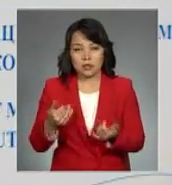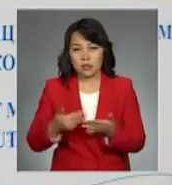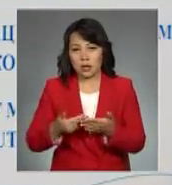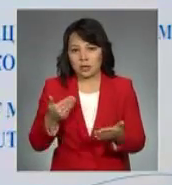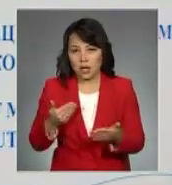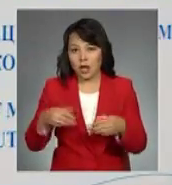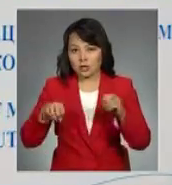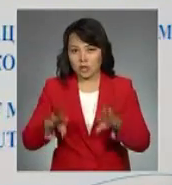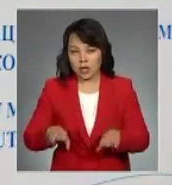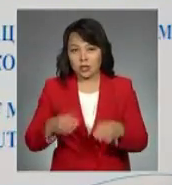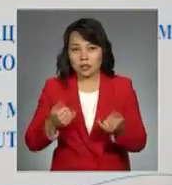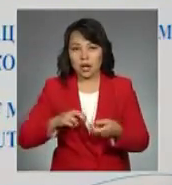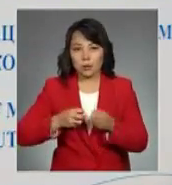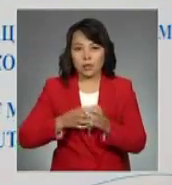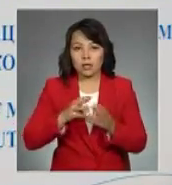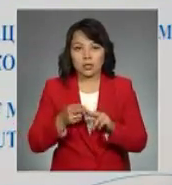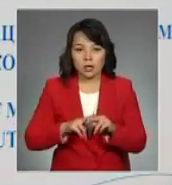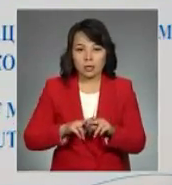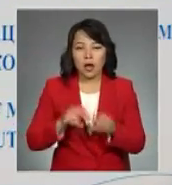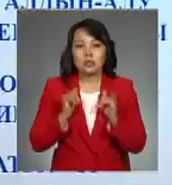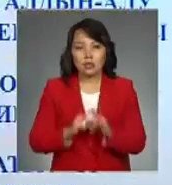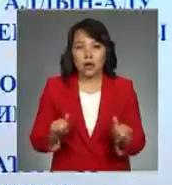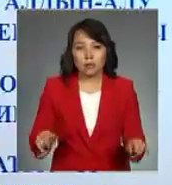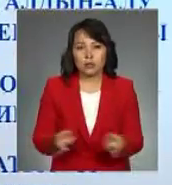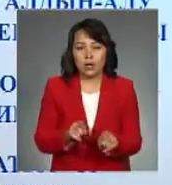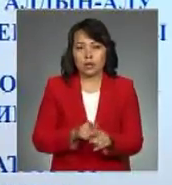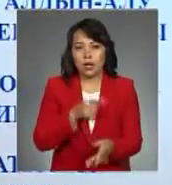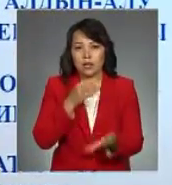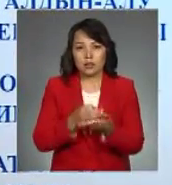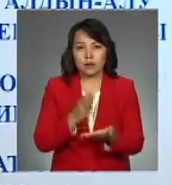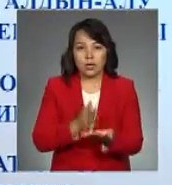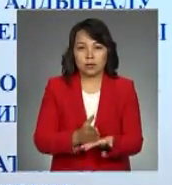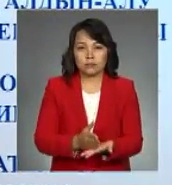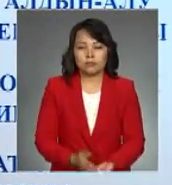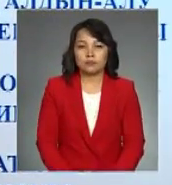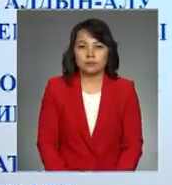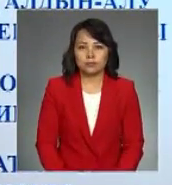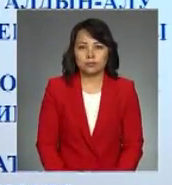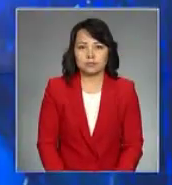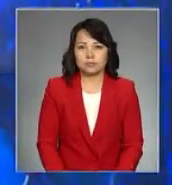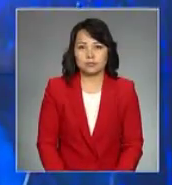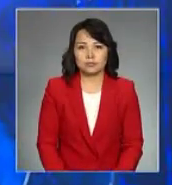үрдісі бізде дамып келе жатыр деп айтсақ болады.